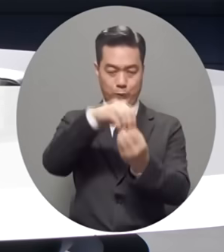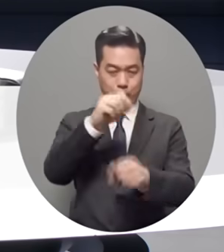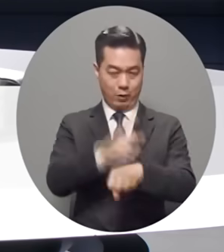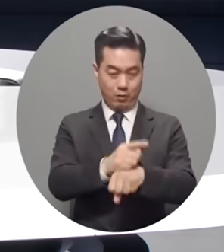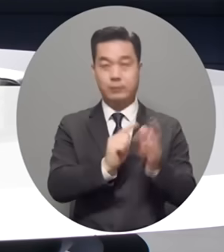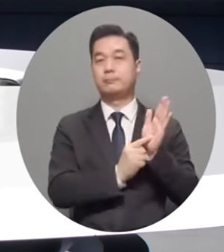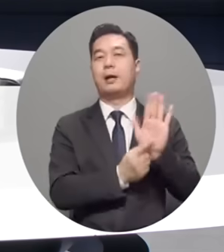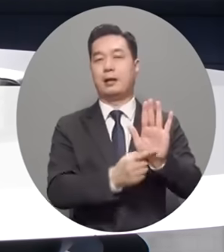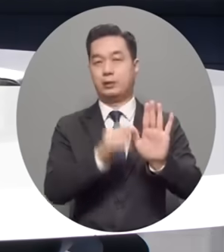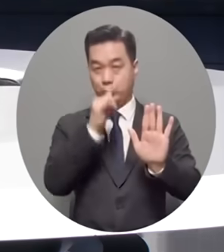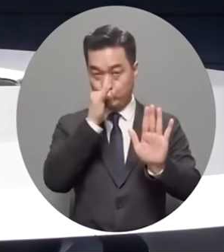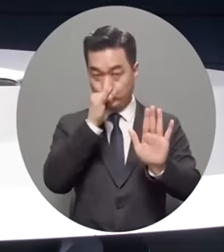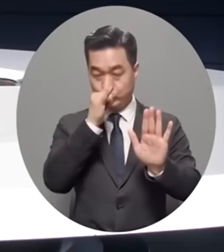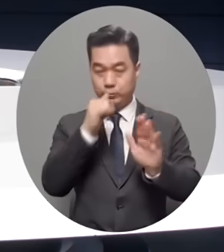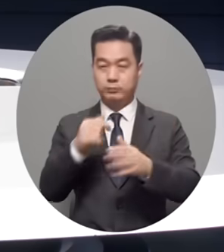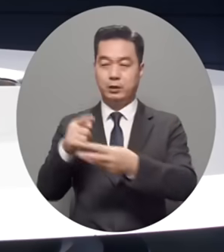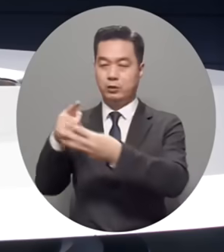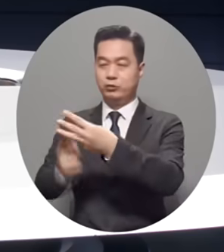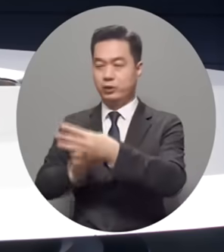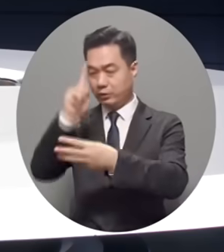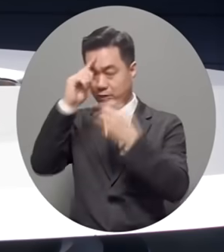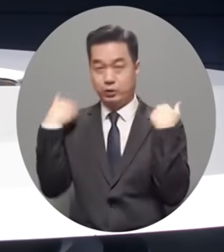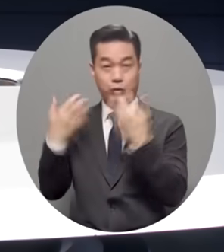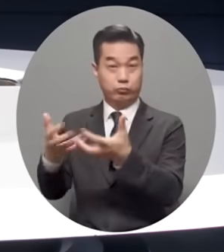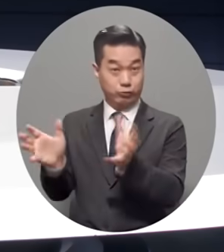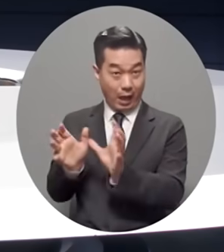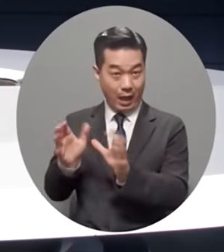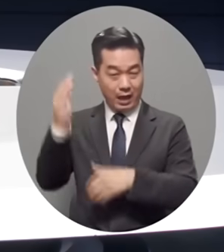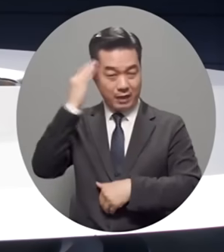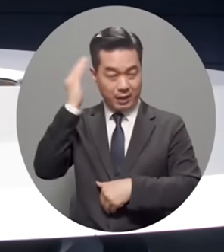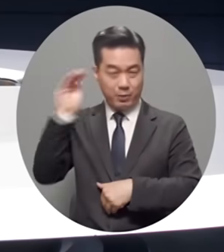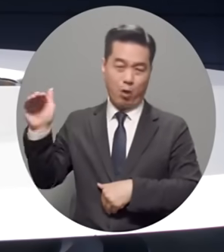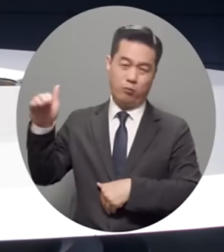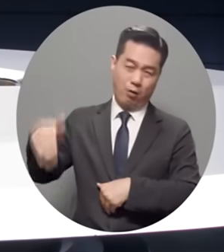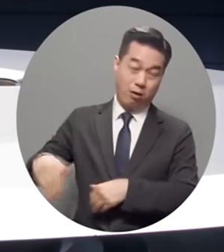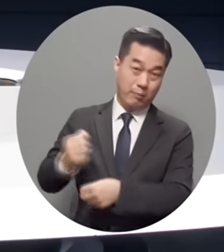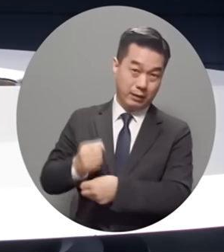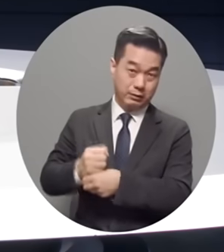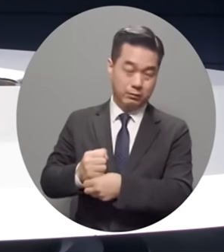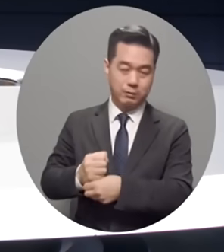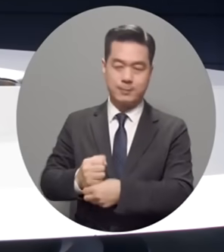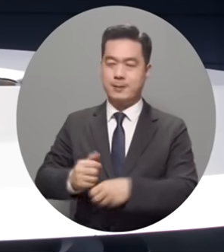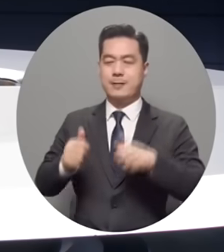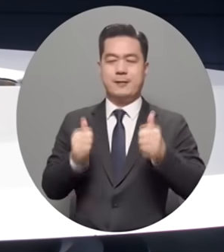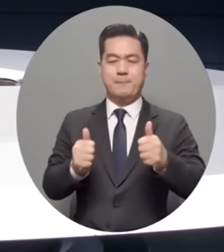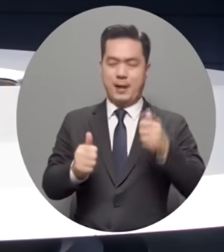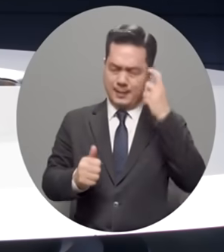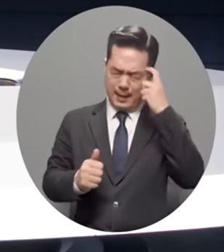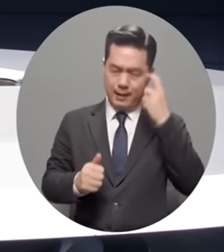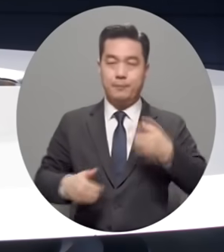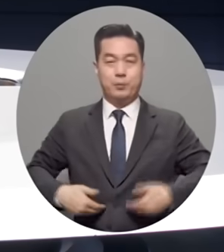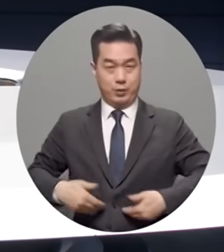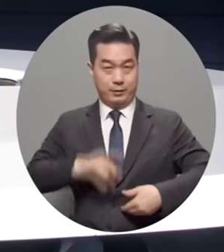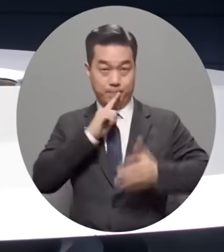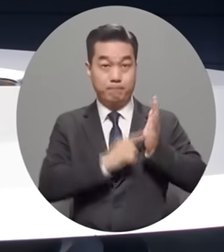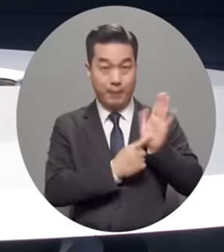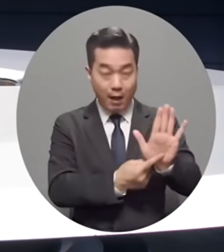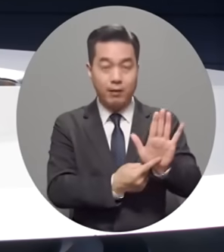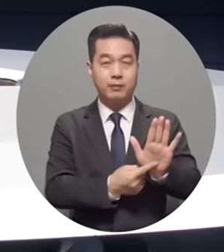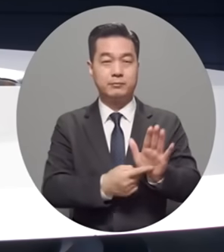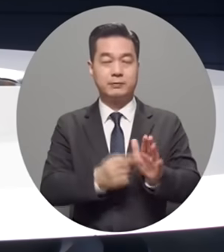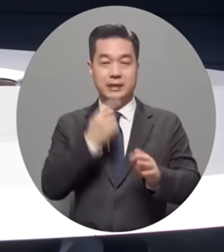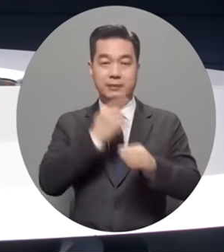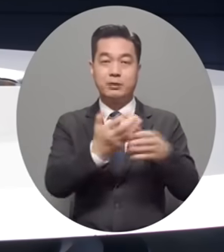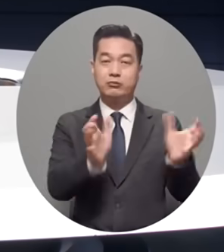과시했습니다. 윤석열 정권이 대한민국을 고사시키고 있다면서 정권 심판론을 부각시켰는데요. 민주당은 김건희